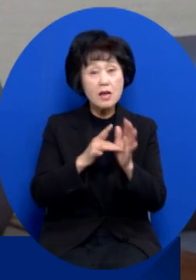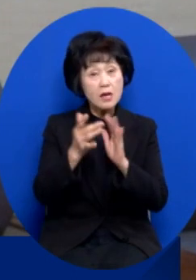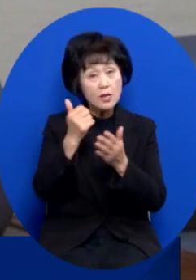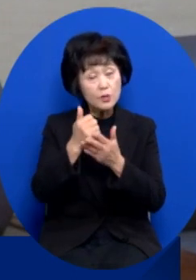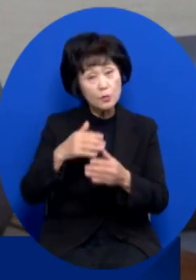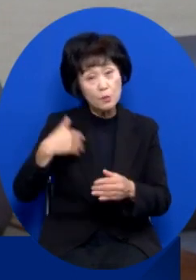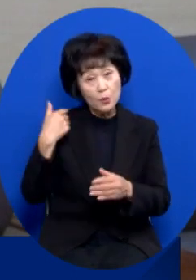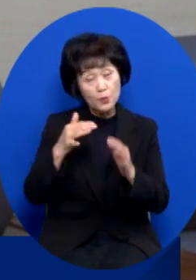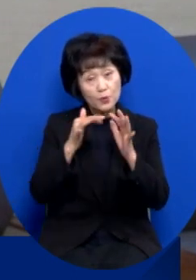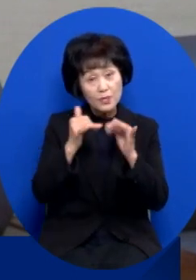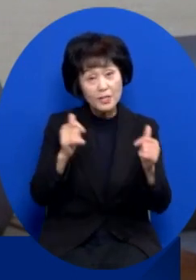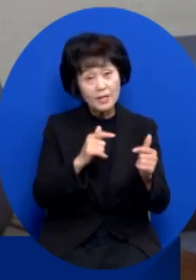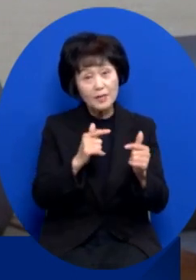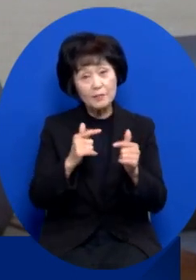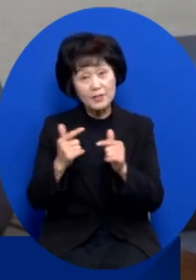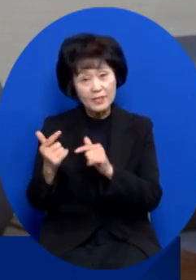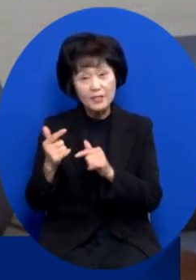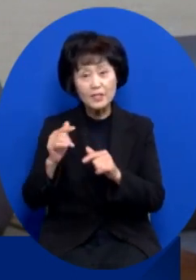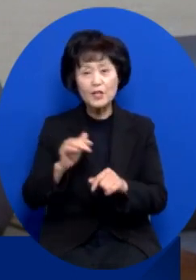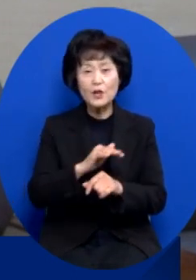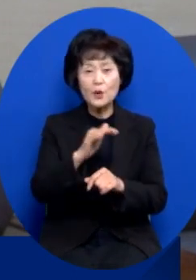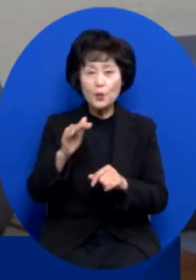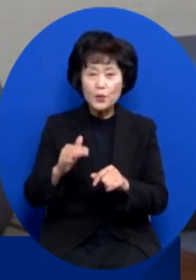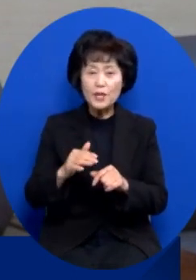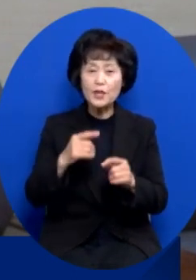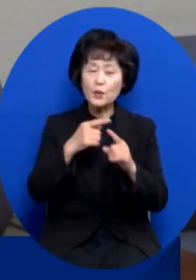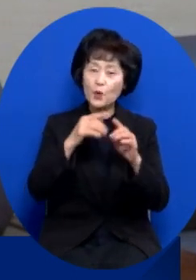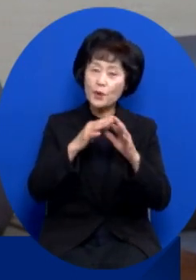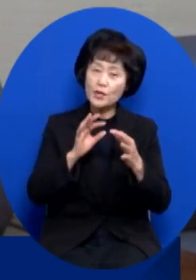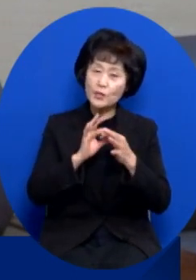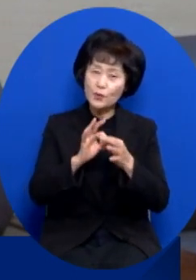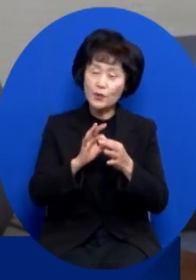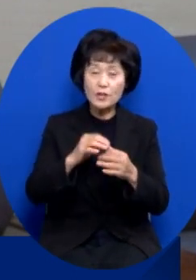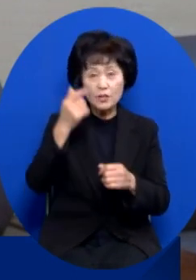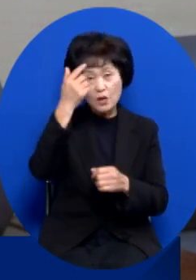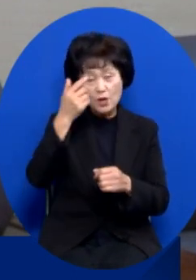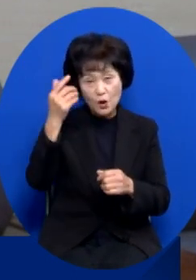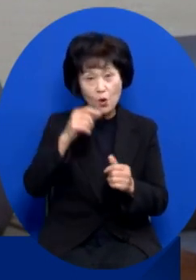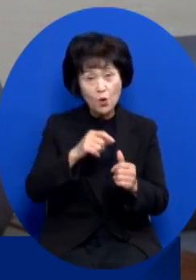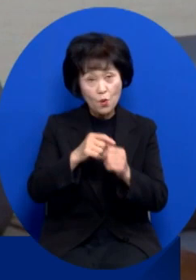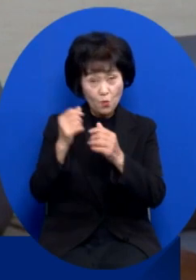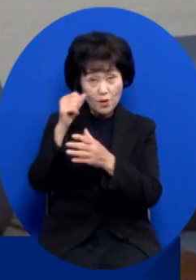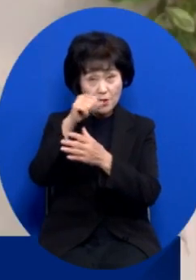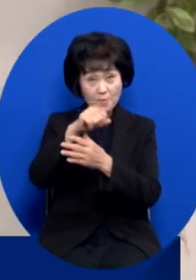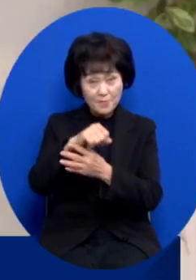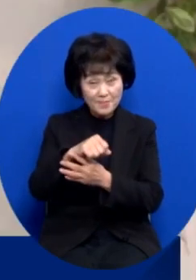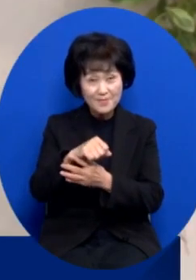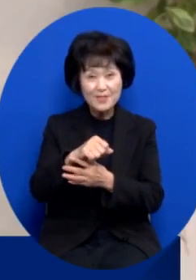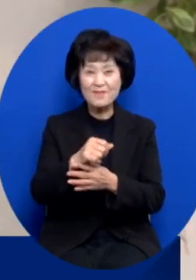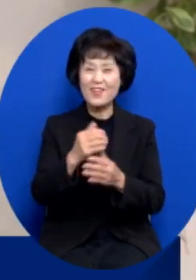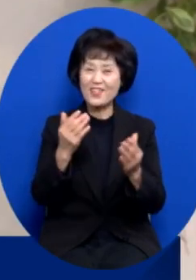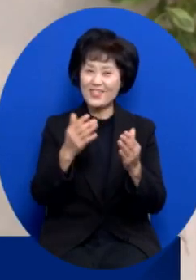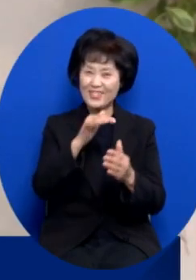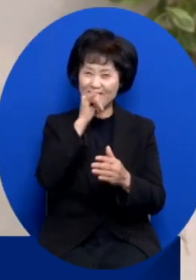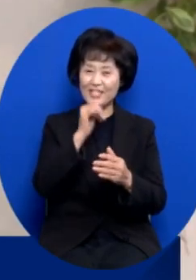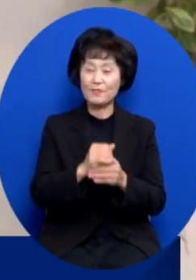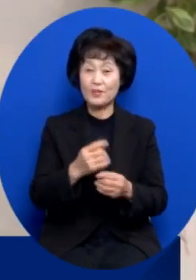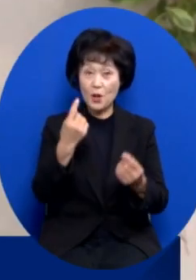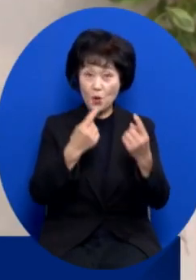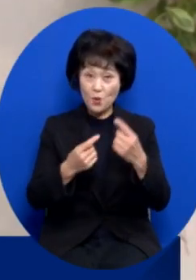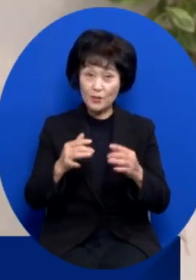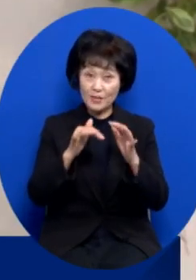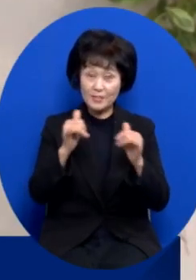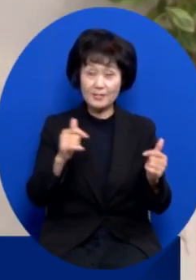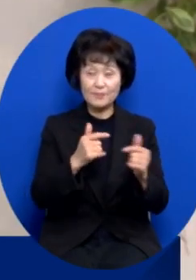시민들이 우리의 그 교회를 통해서 그런 영혼 구원의 열매를 맺는. 오는 분들이